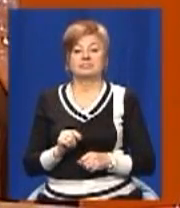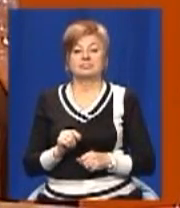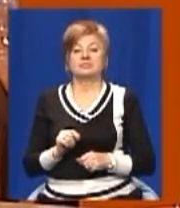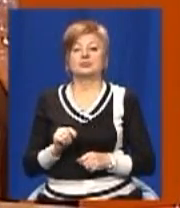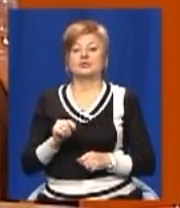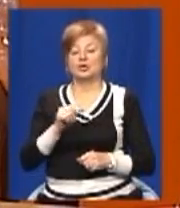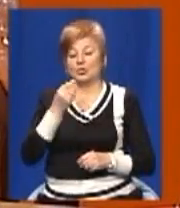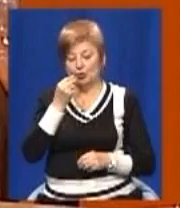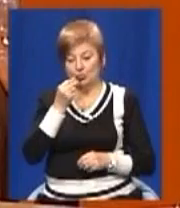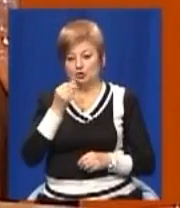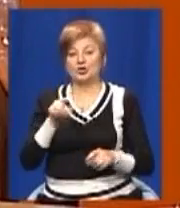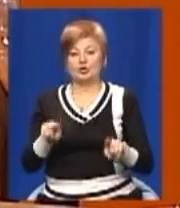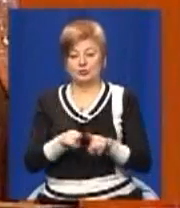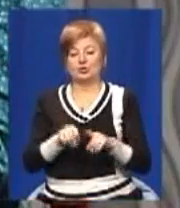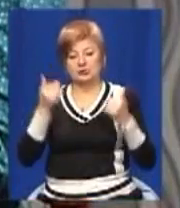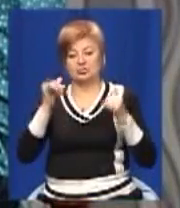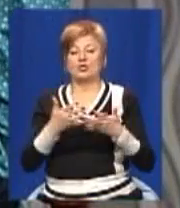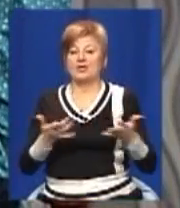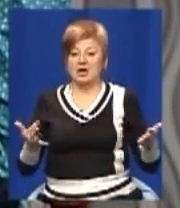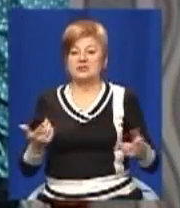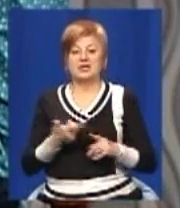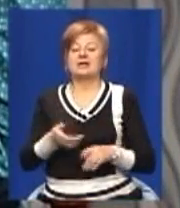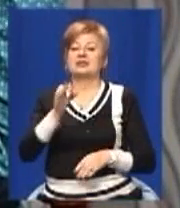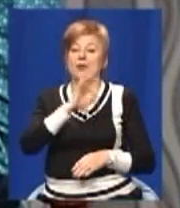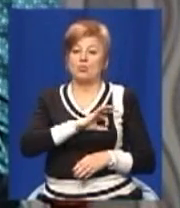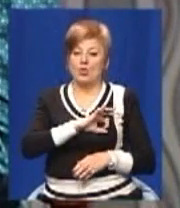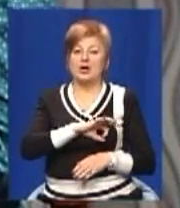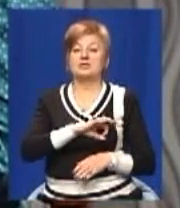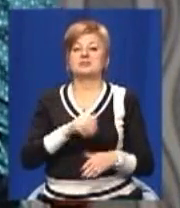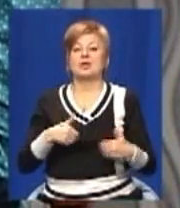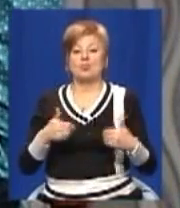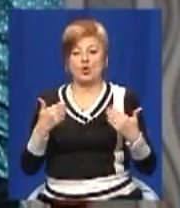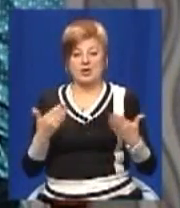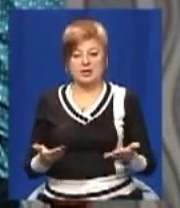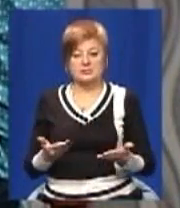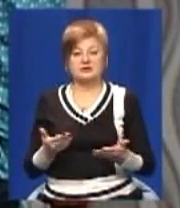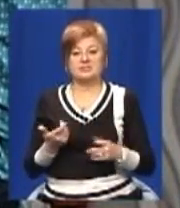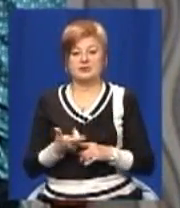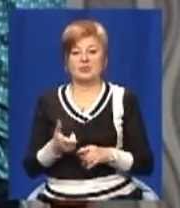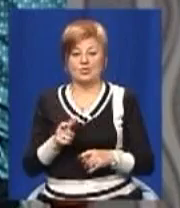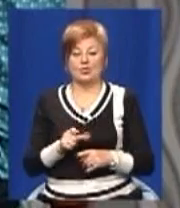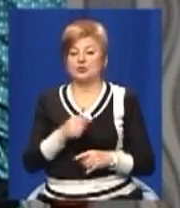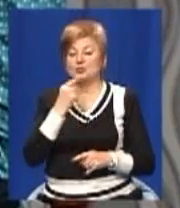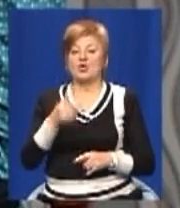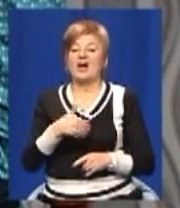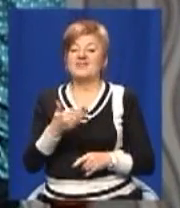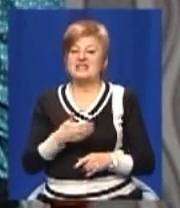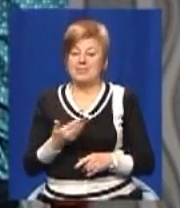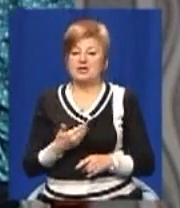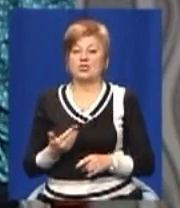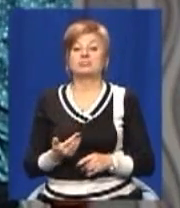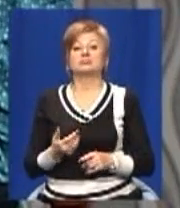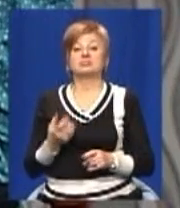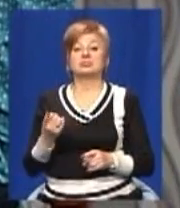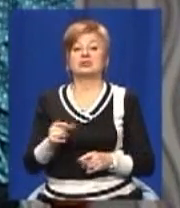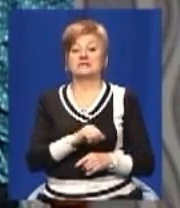Тварини їдять гарбуз так. також, так? Так. І це дуже корисний овоч, і тож дуже багато вітамінів у ньому так. міститься.